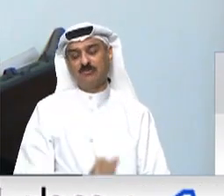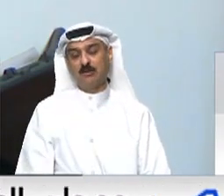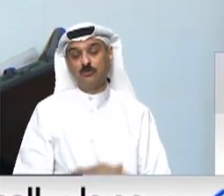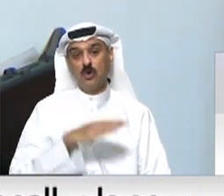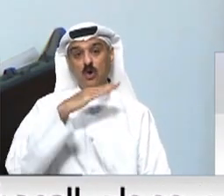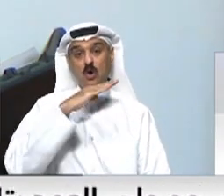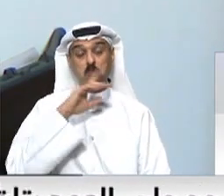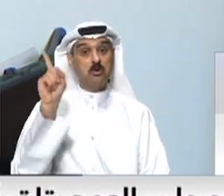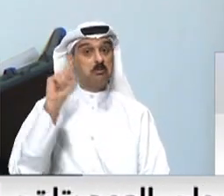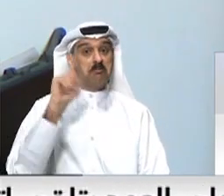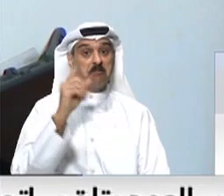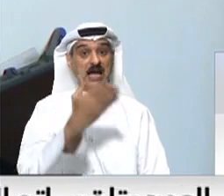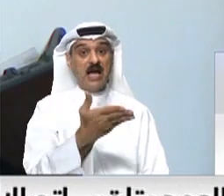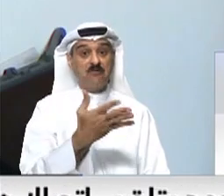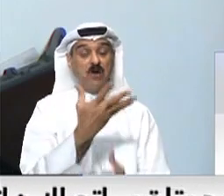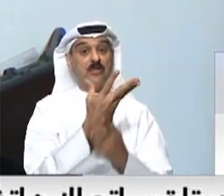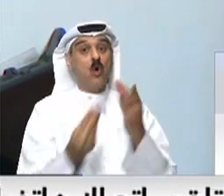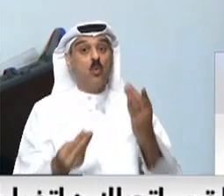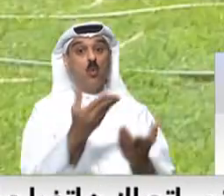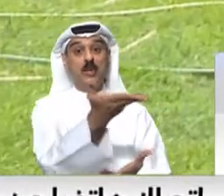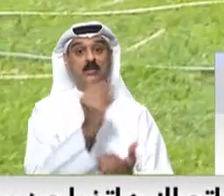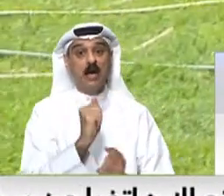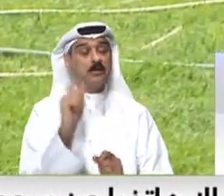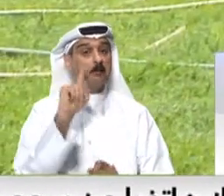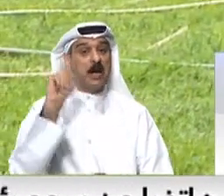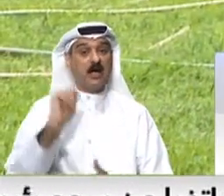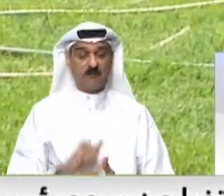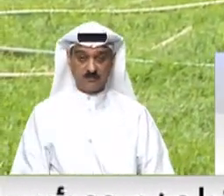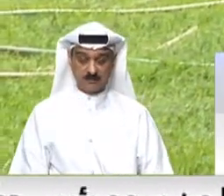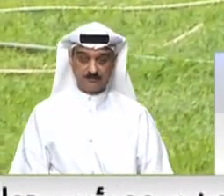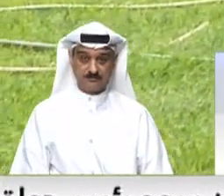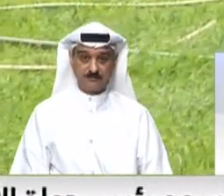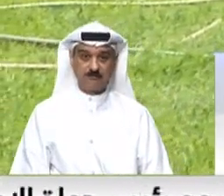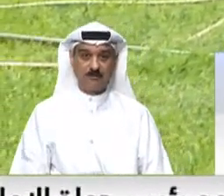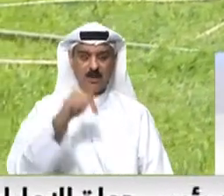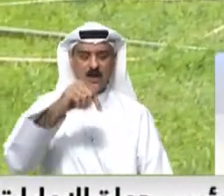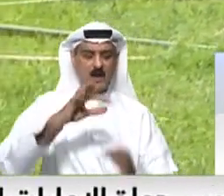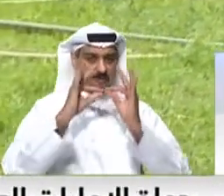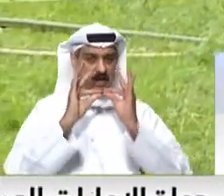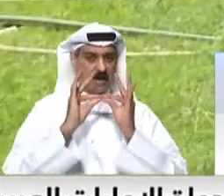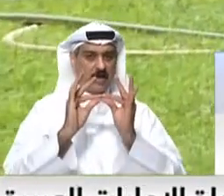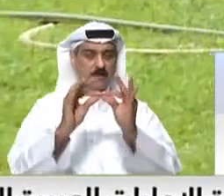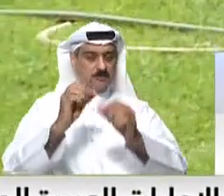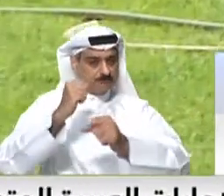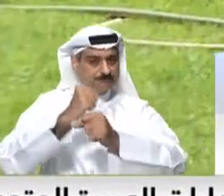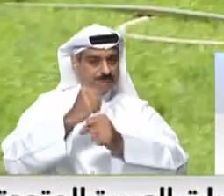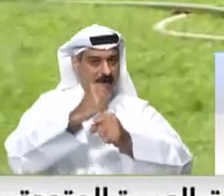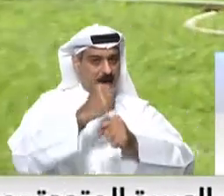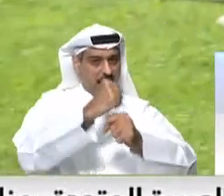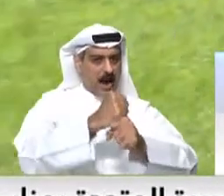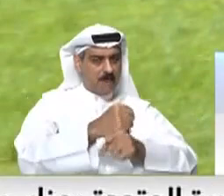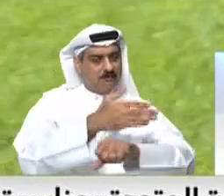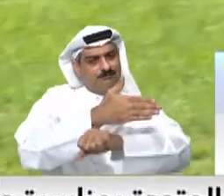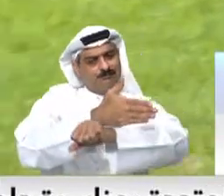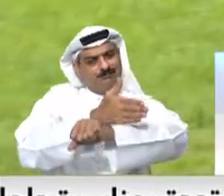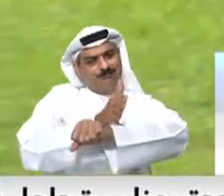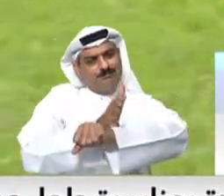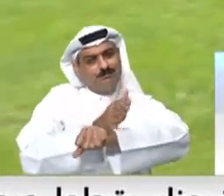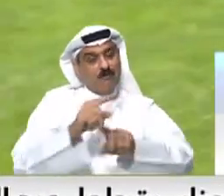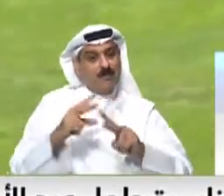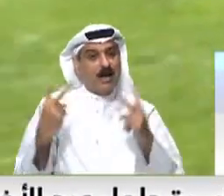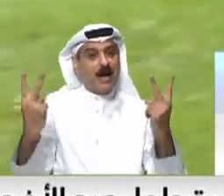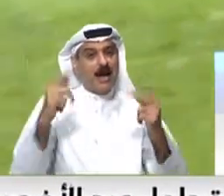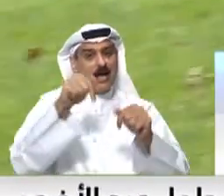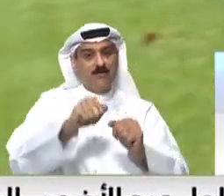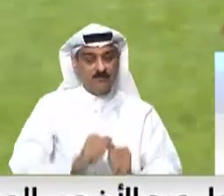بعرف أنه اللي داخل السيارة أنه ابنه. واثقون دائما أن عامل الوقت يصنع الفرق